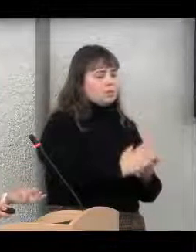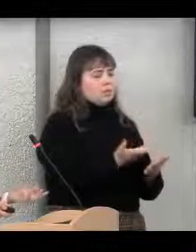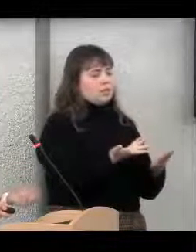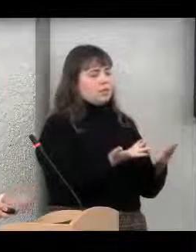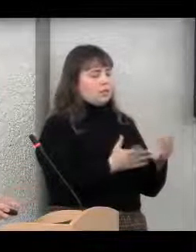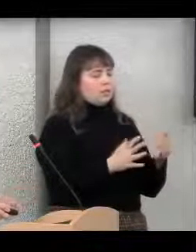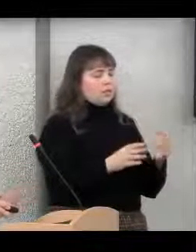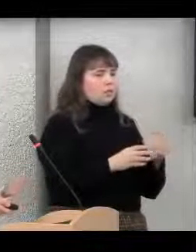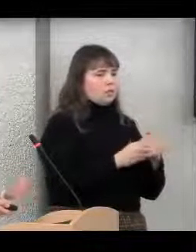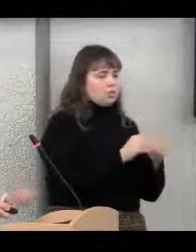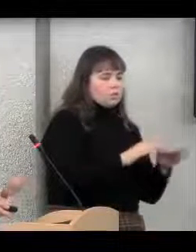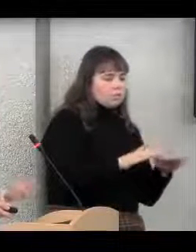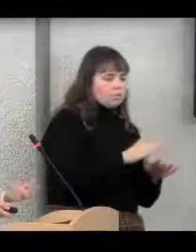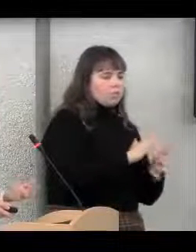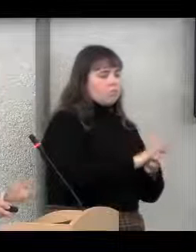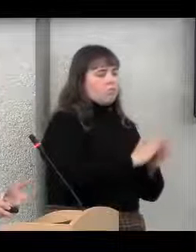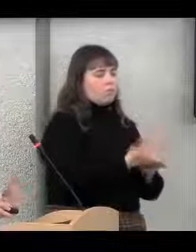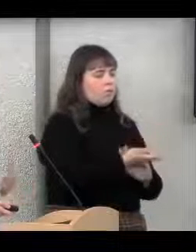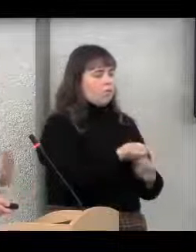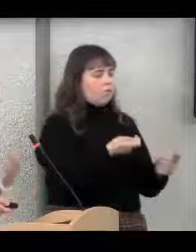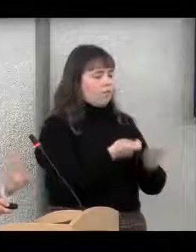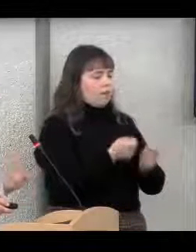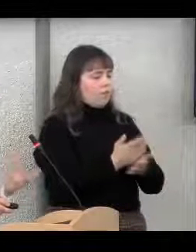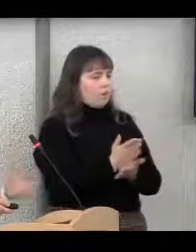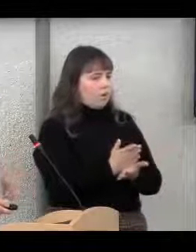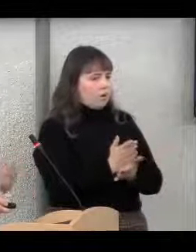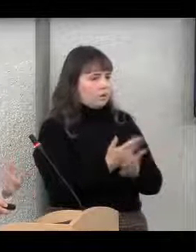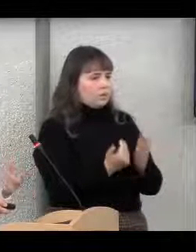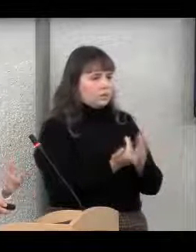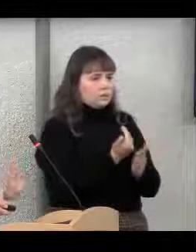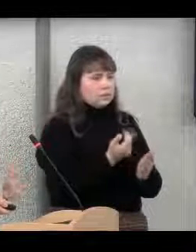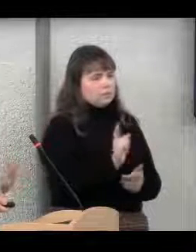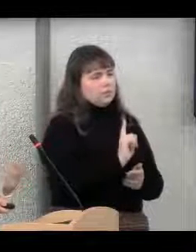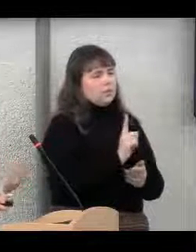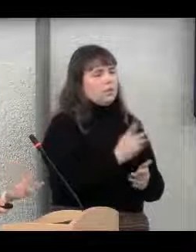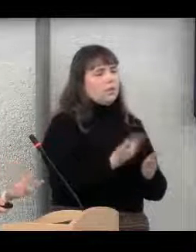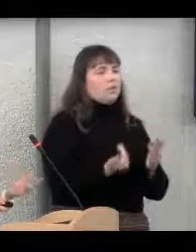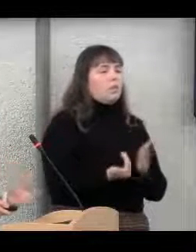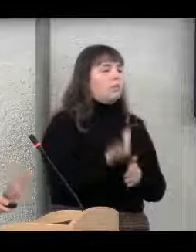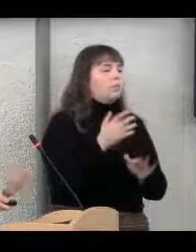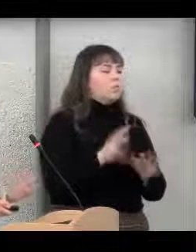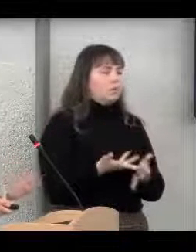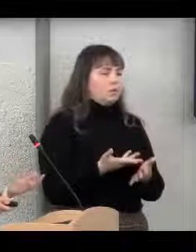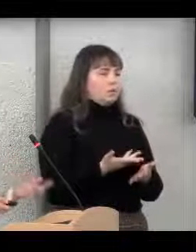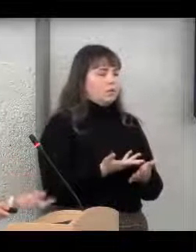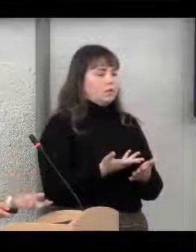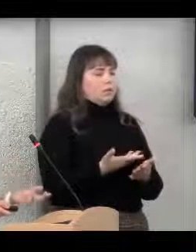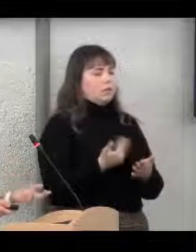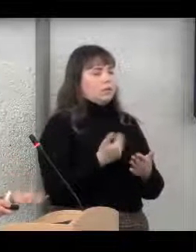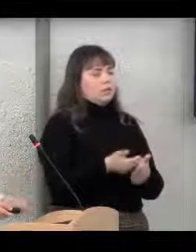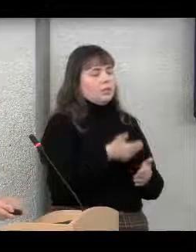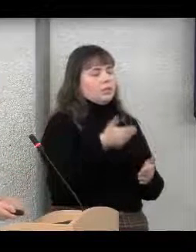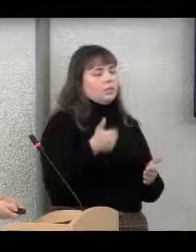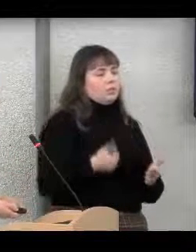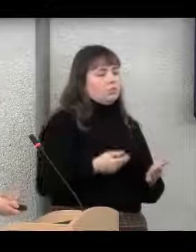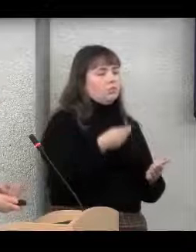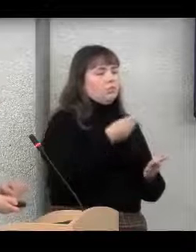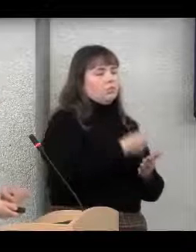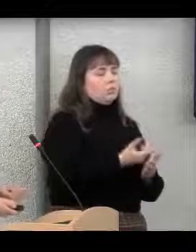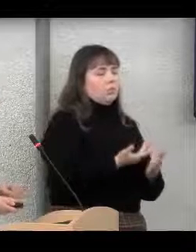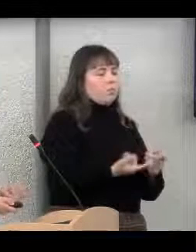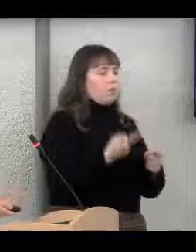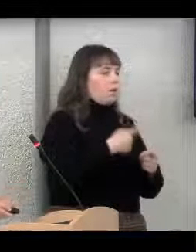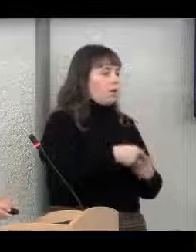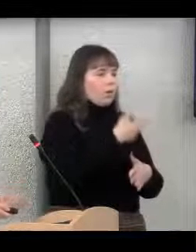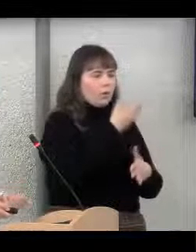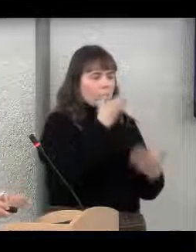valdymo praktikos, jos nėra naujos, tačiau naujumas čia yra tame, kad už jas anksčiau kaip ir atlyginama nebuvo papildomai. Taip